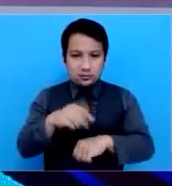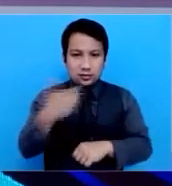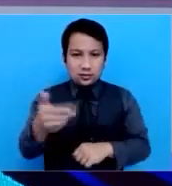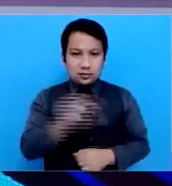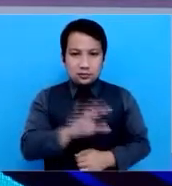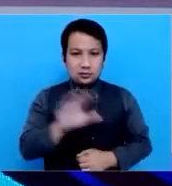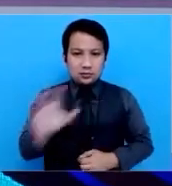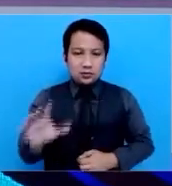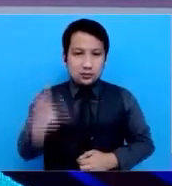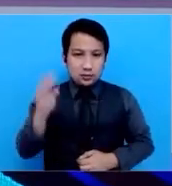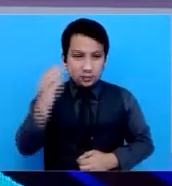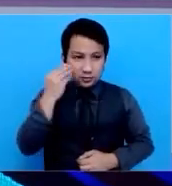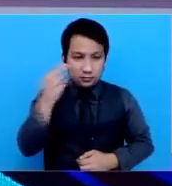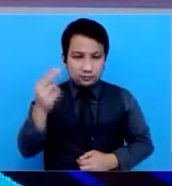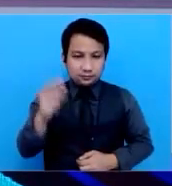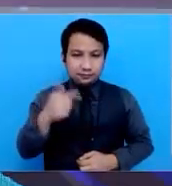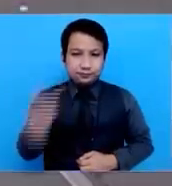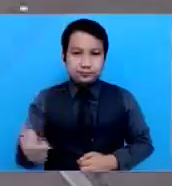si Maricel Halili.